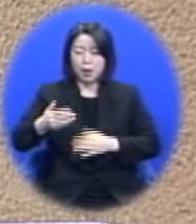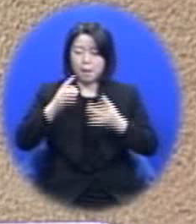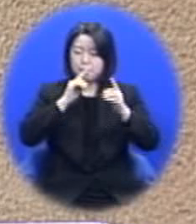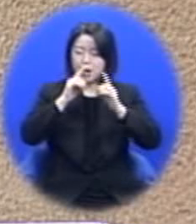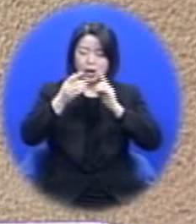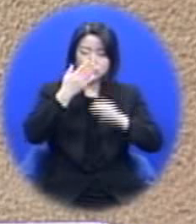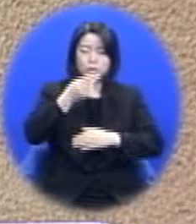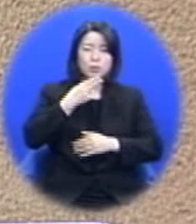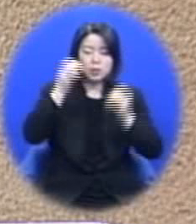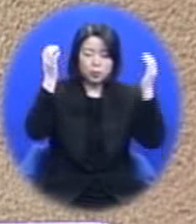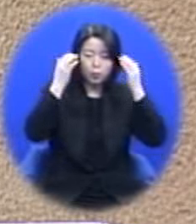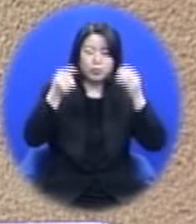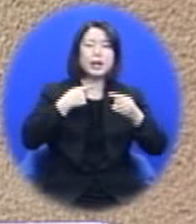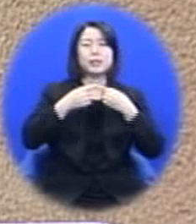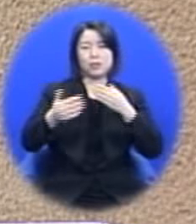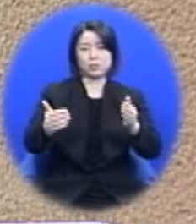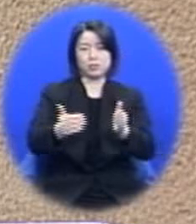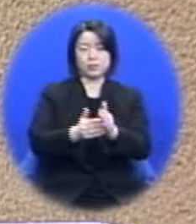겪으셨던 분들이에요.